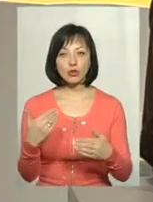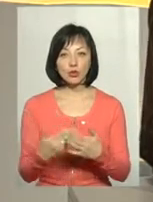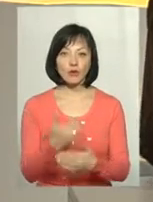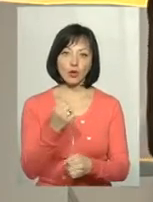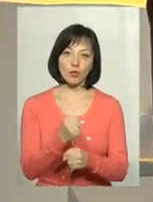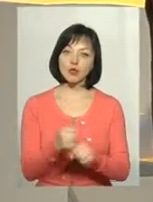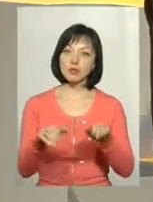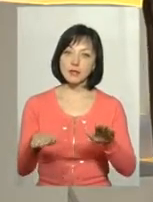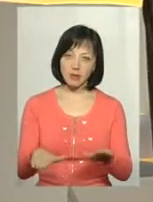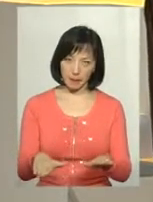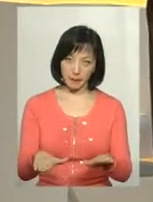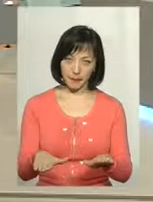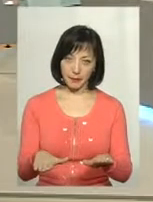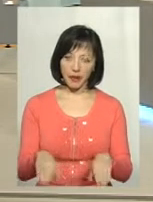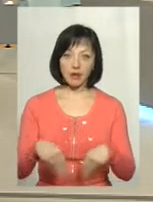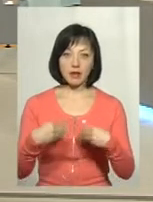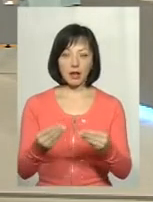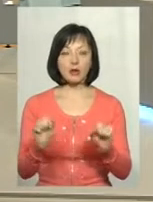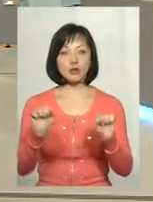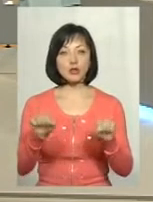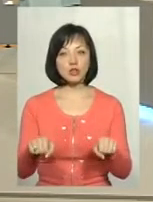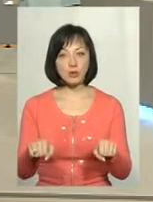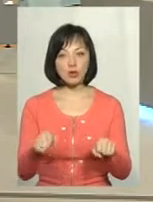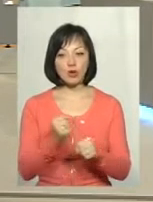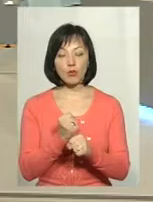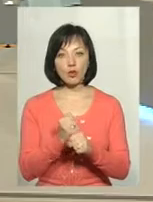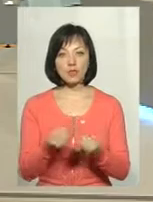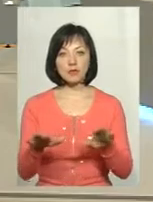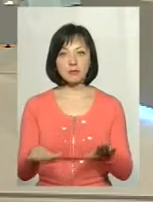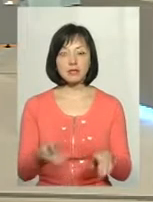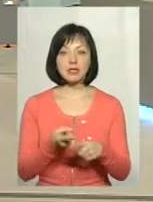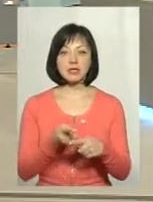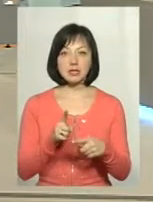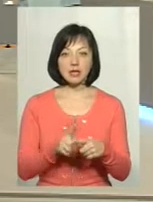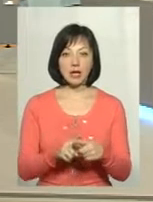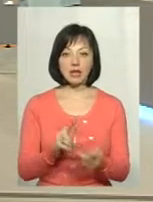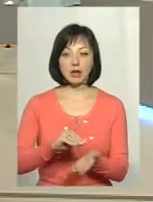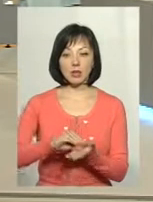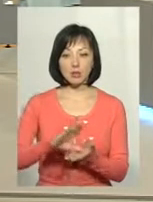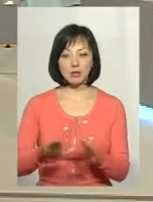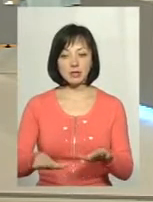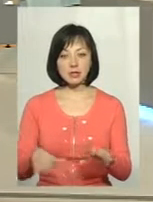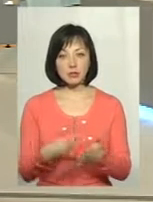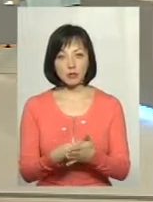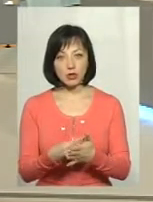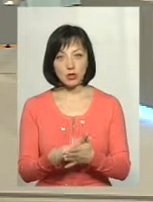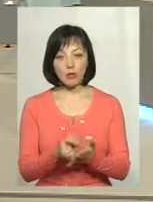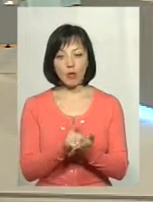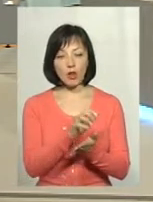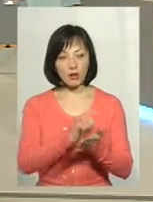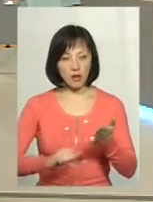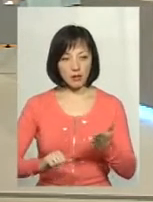місця. Дати можливість, адже робоче місце – це і надходження в місцевий бюджет податків,